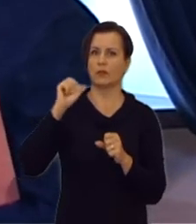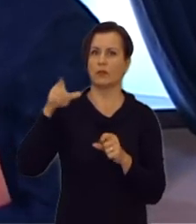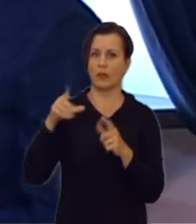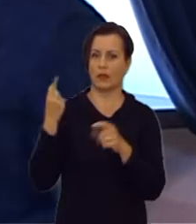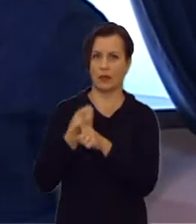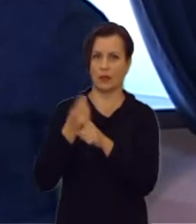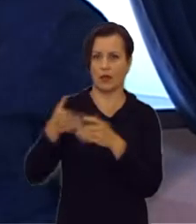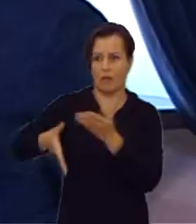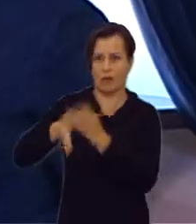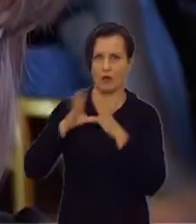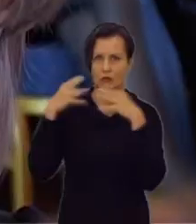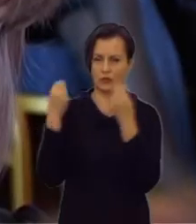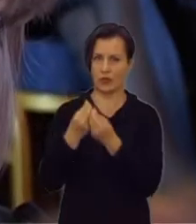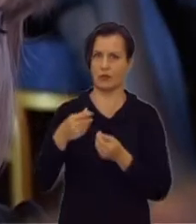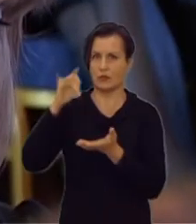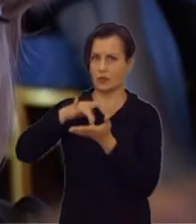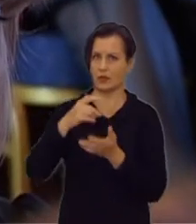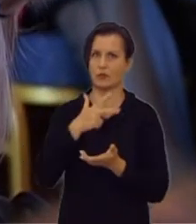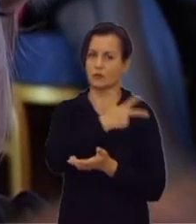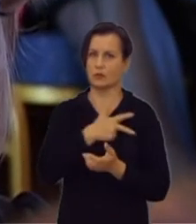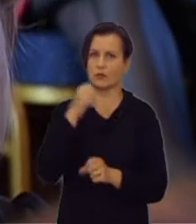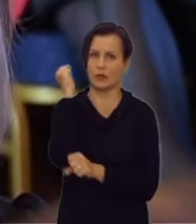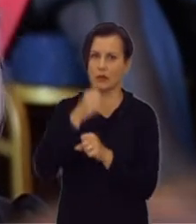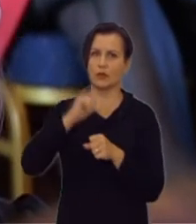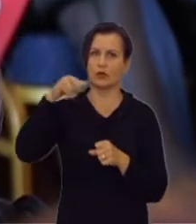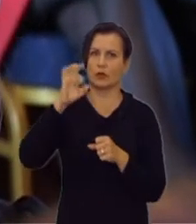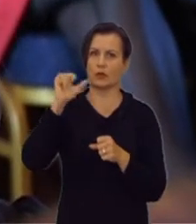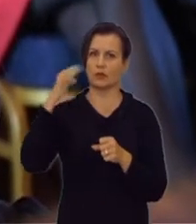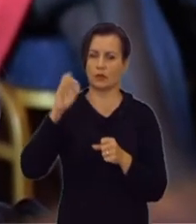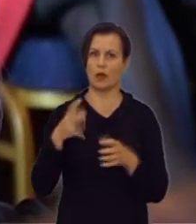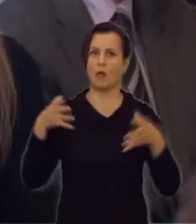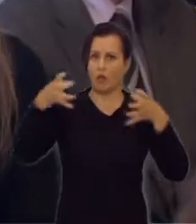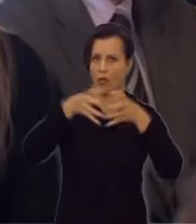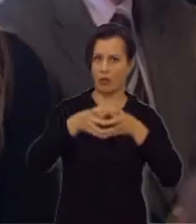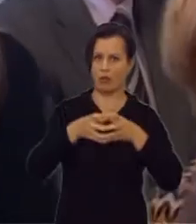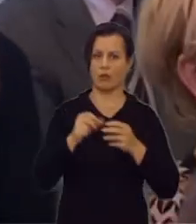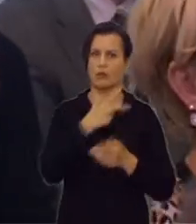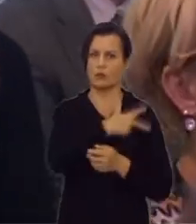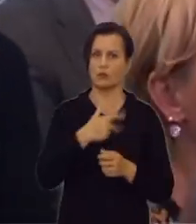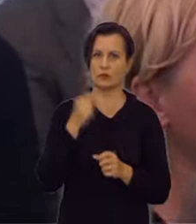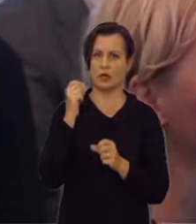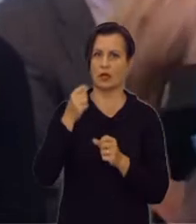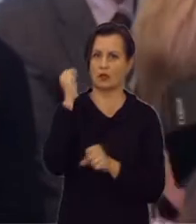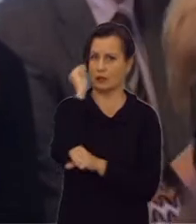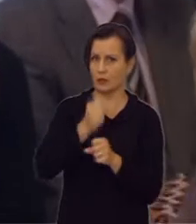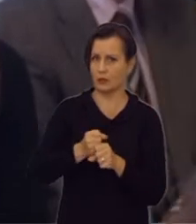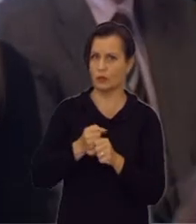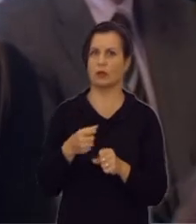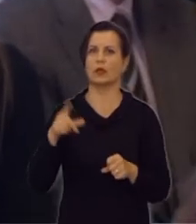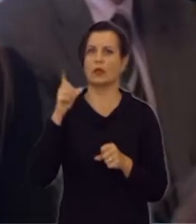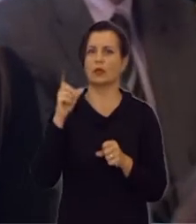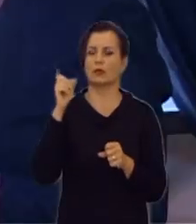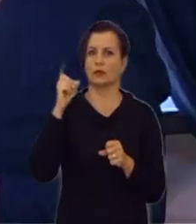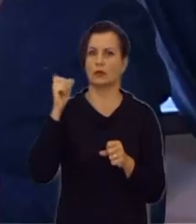pagalbos šeimai centro socialinė darbuotoja, Jolita Mališkienė, Kėdainių bendruomenės socialinio centro socialinė darbuotoja,